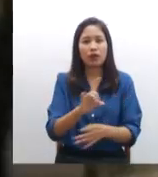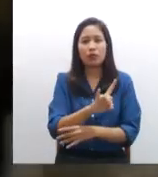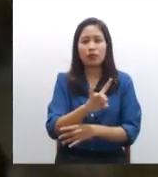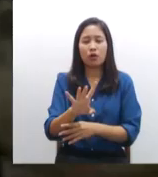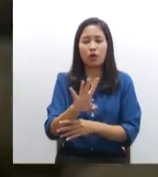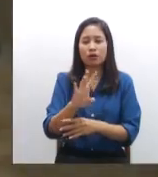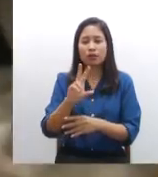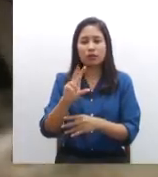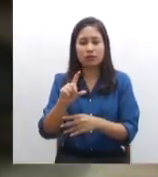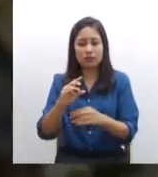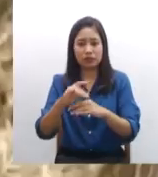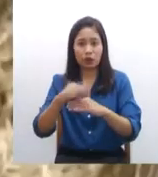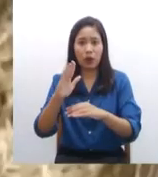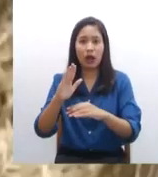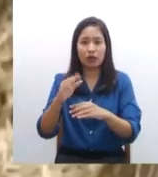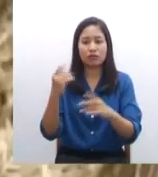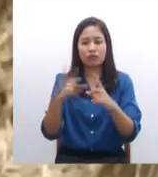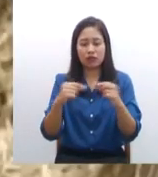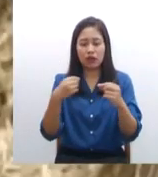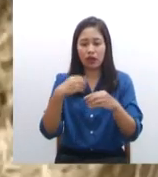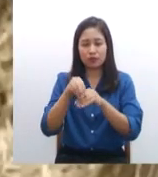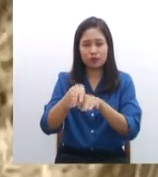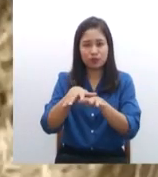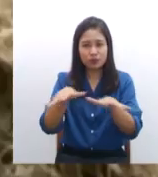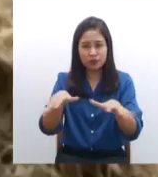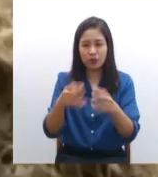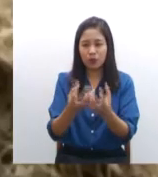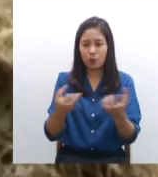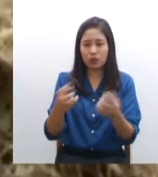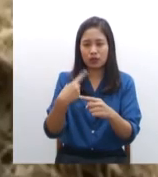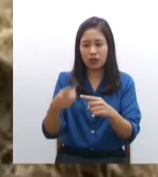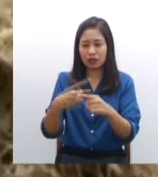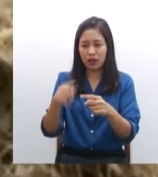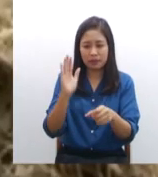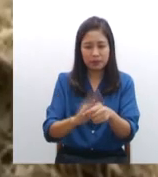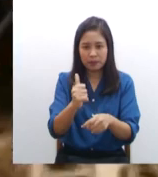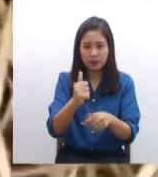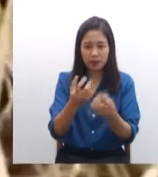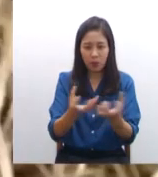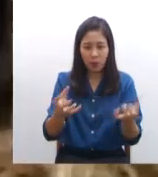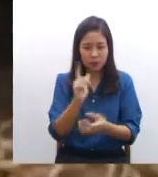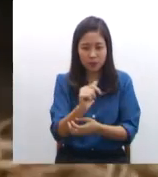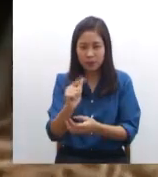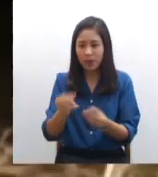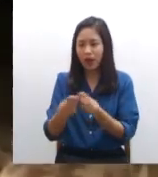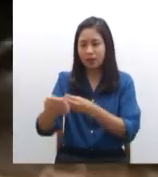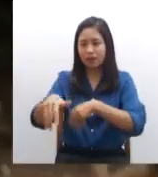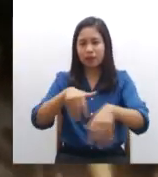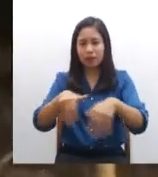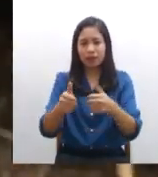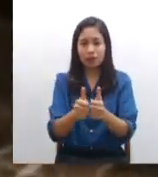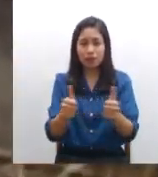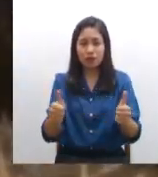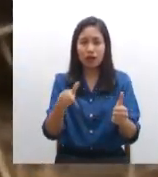114เรื่องและสามารถนำไปเผยแพร่ขยายผลความสำเร็จไปสู่ประชาชนได้อย่างเป็นรูปธรรมโดยจัดทำ